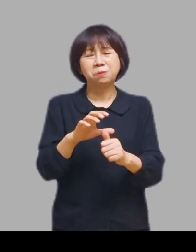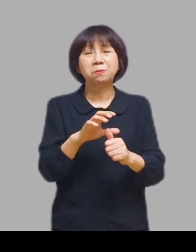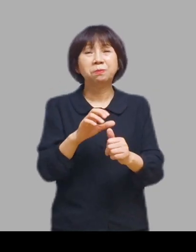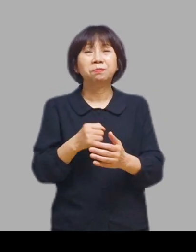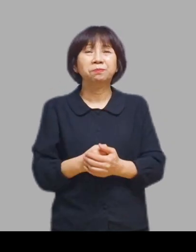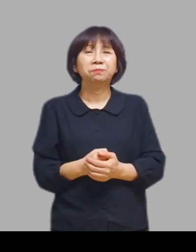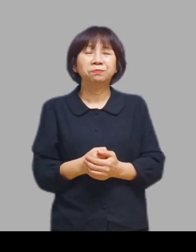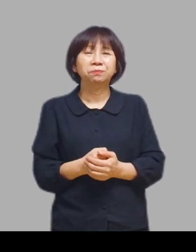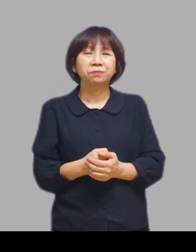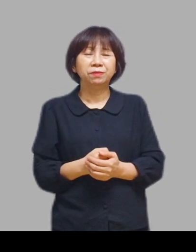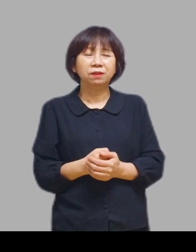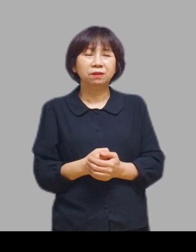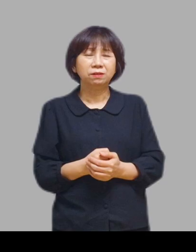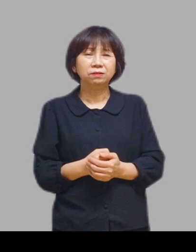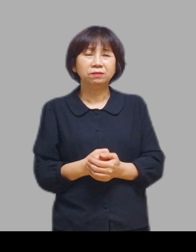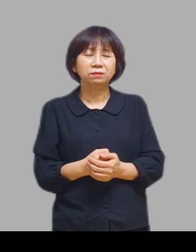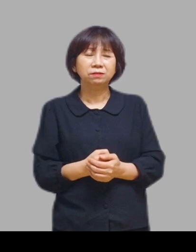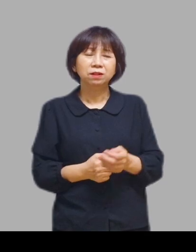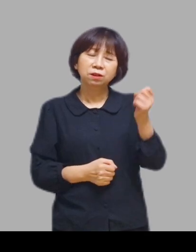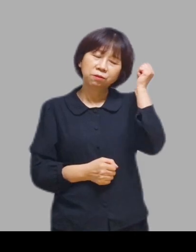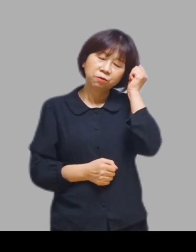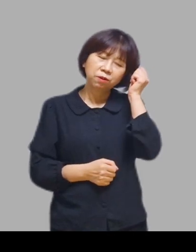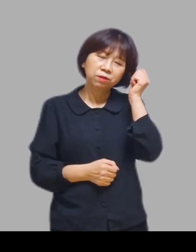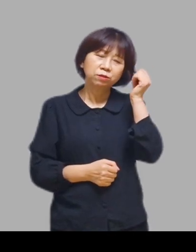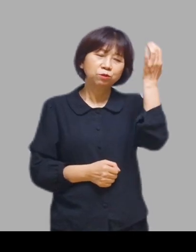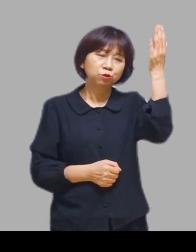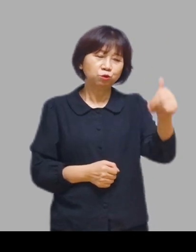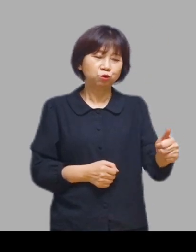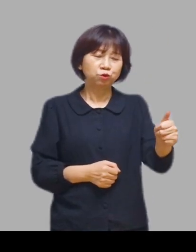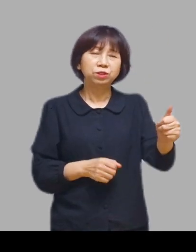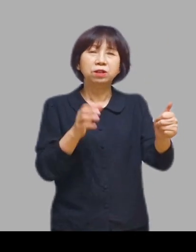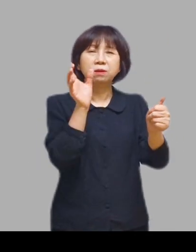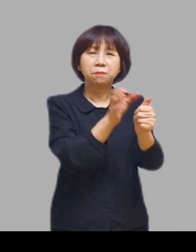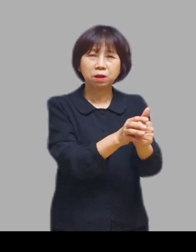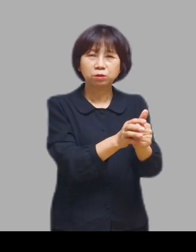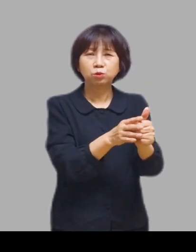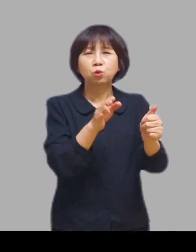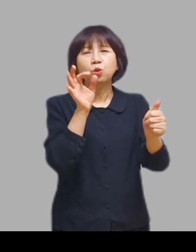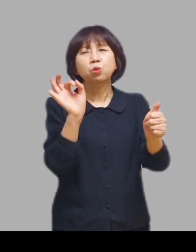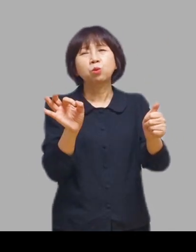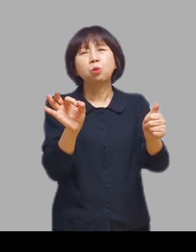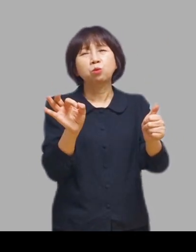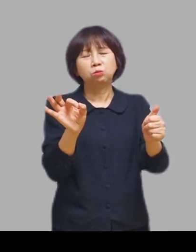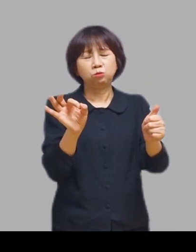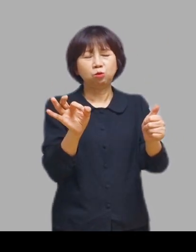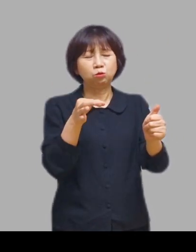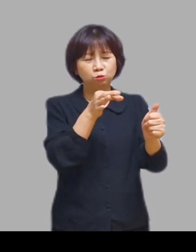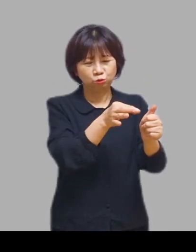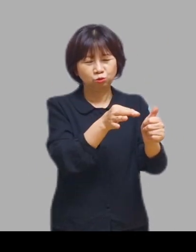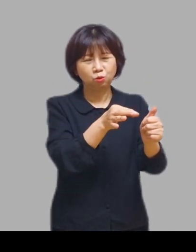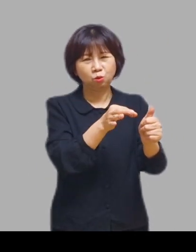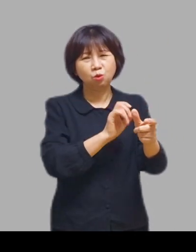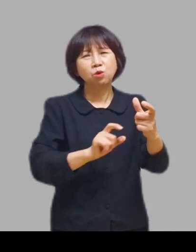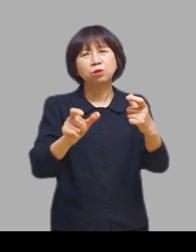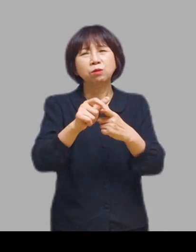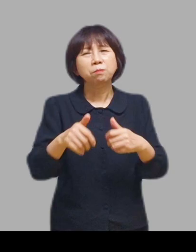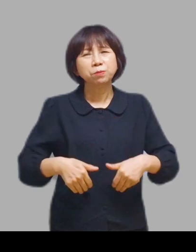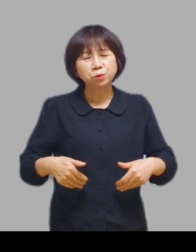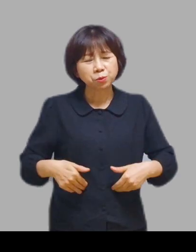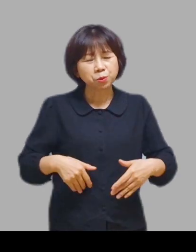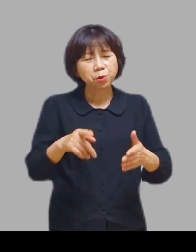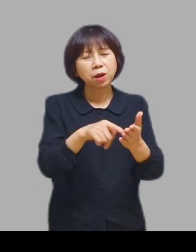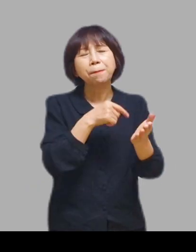여간에 맡기고 끝까지 돌보도록 부탁하죠. 돈까지 맡기며 말합니다. 혹시 더 들면 돌아올